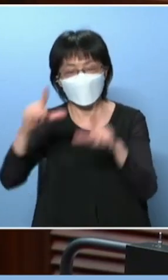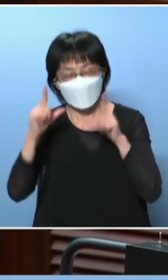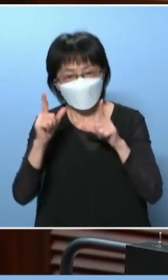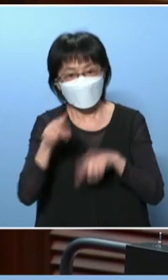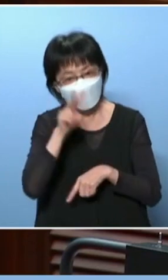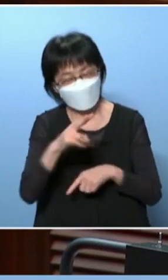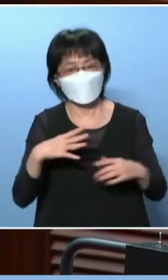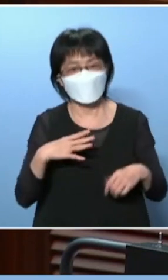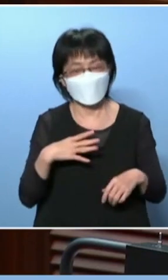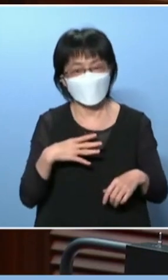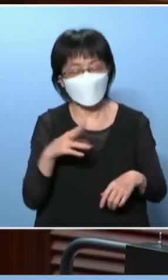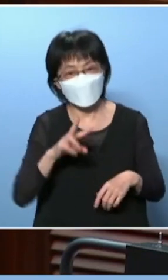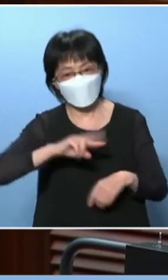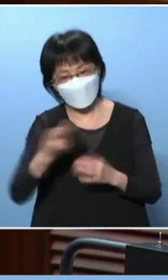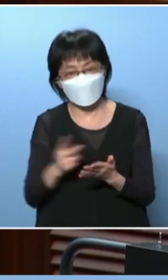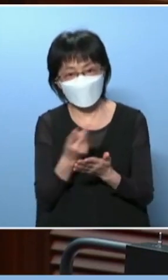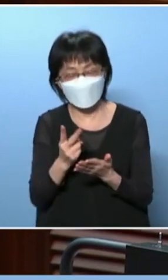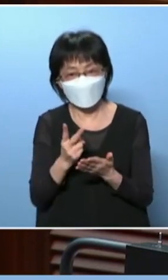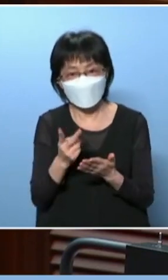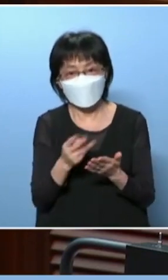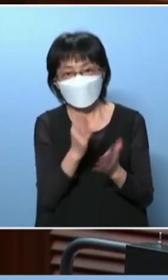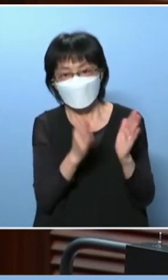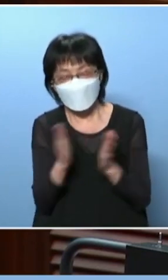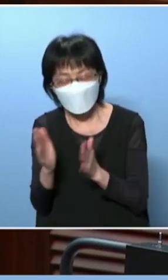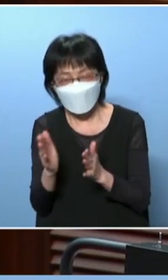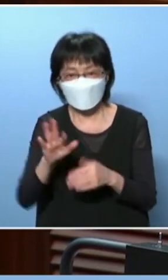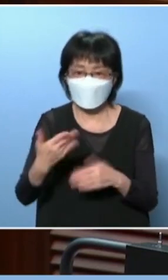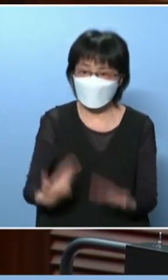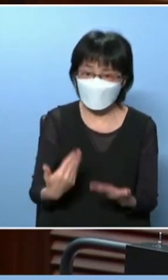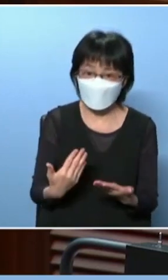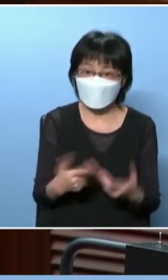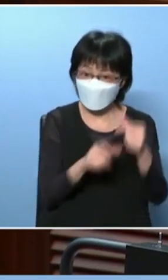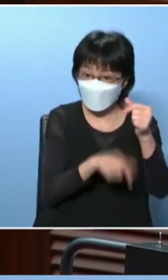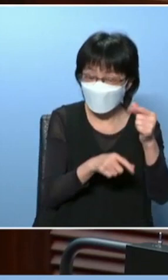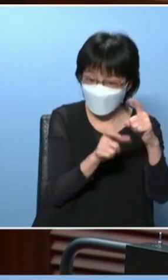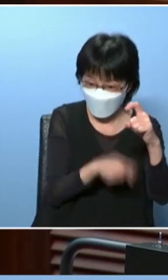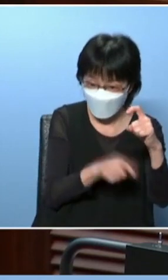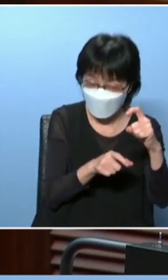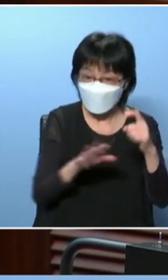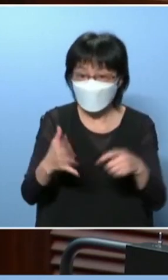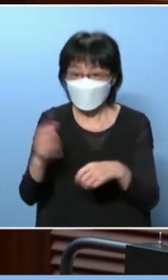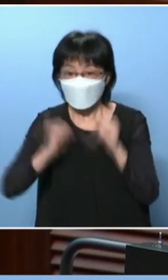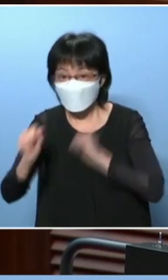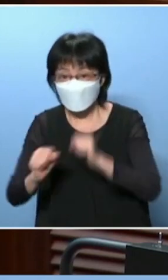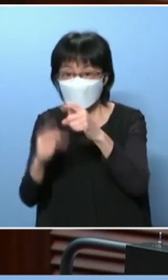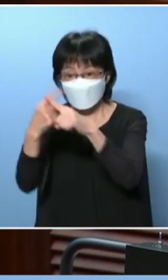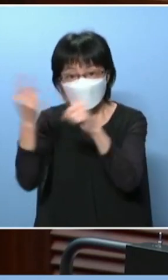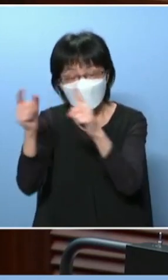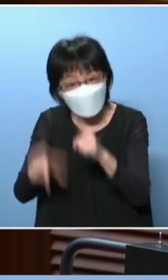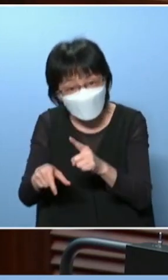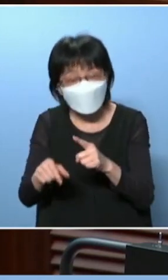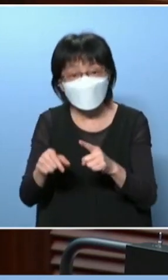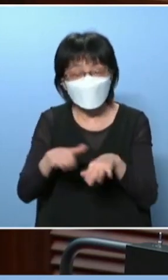啲活動咧，十一月已經舉行嘅啦，而家我哋已經去到九月中差唔多。咁所以咧，會唔會就住呢啲嘅重要